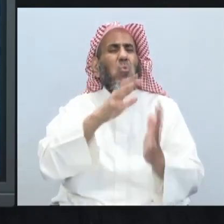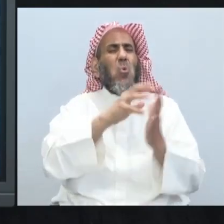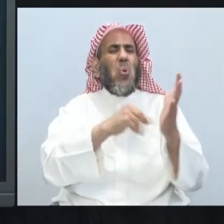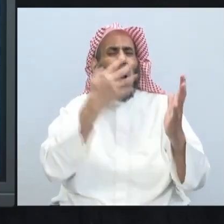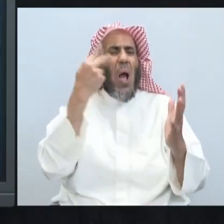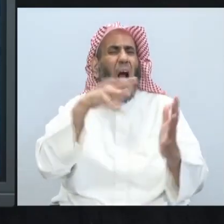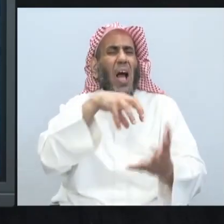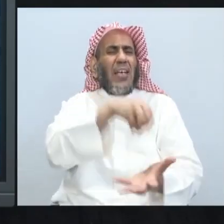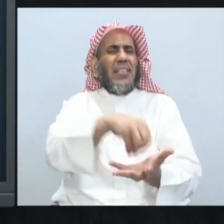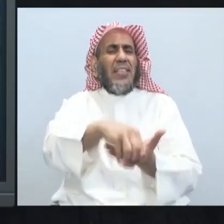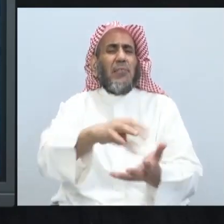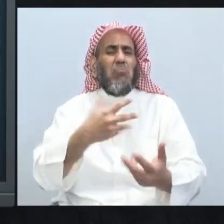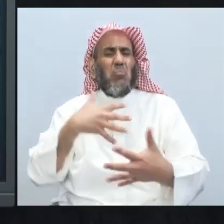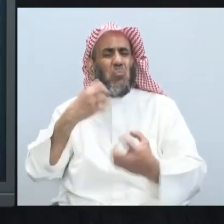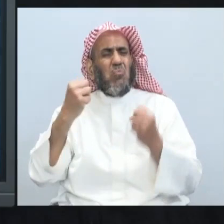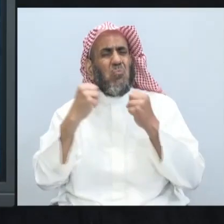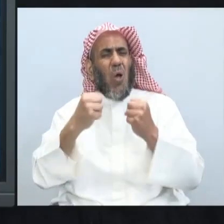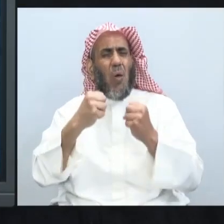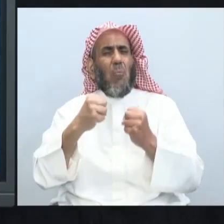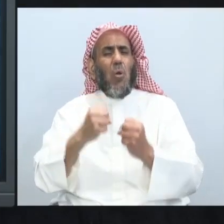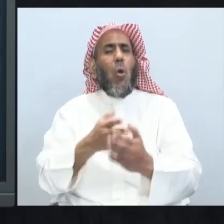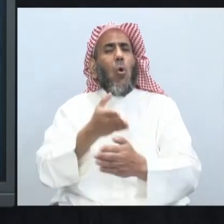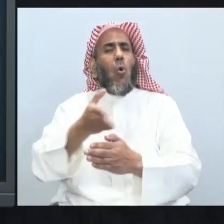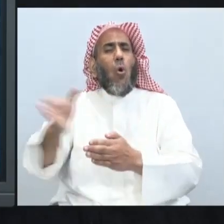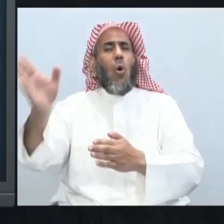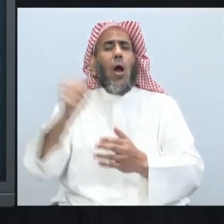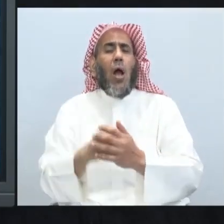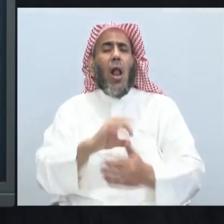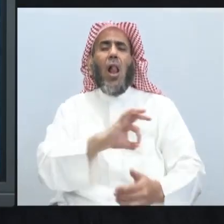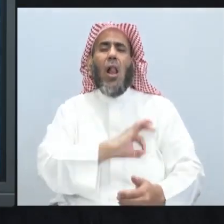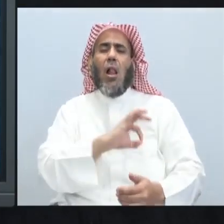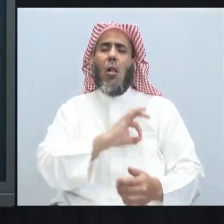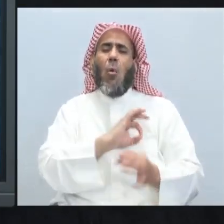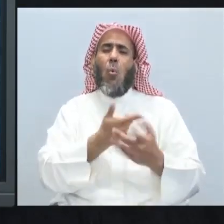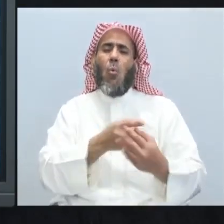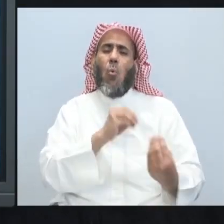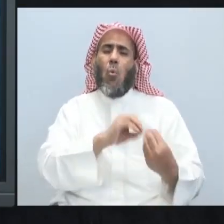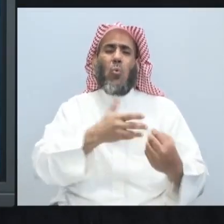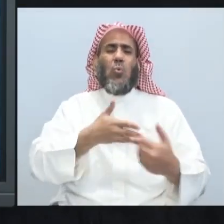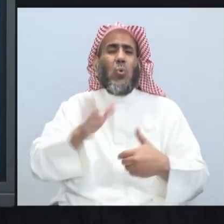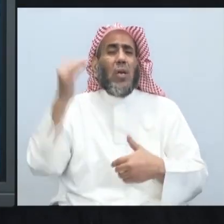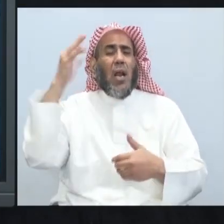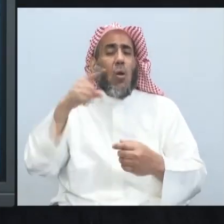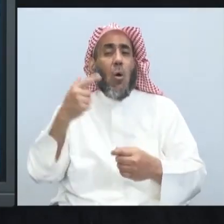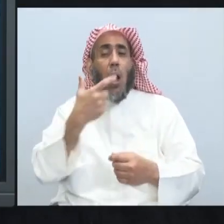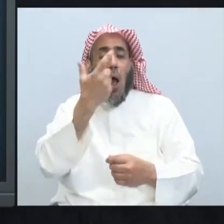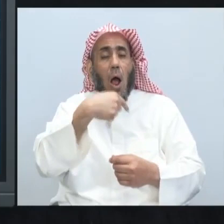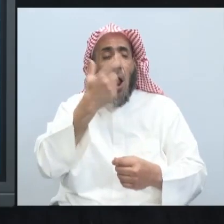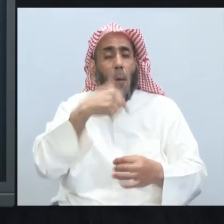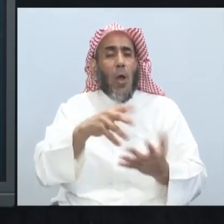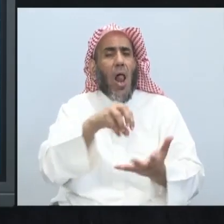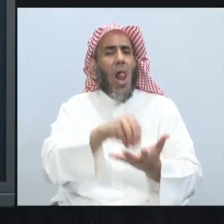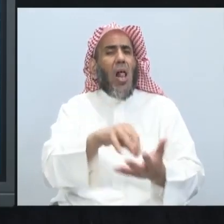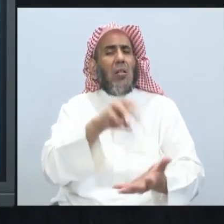مسير تحمل الرحله ومسير المحبوبه في رحيلها وهو يبكي والبكاء على طلال